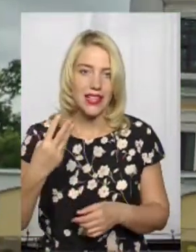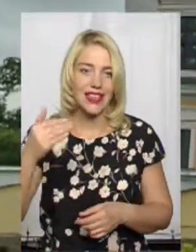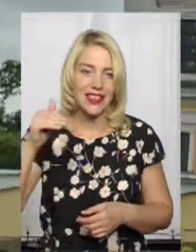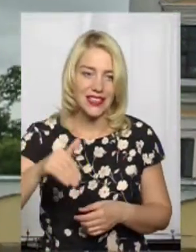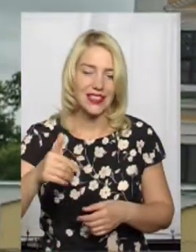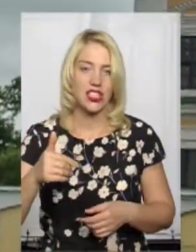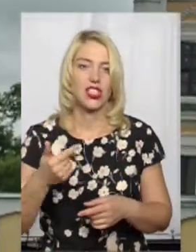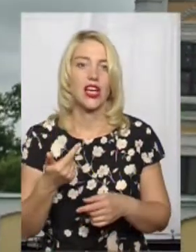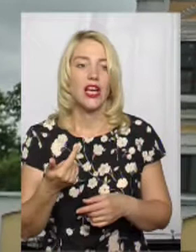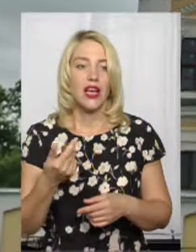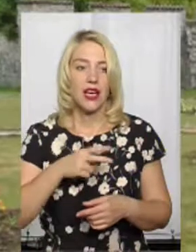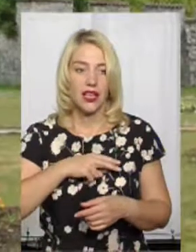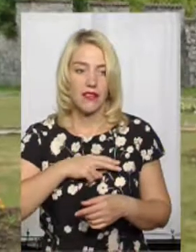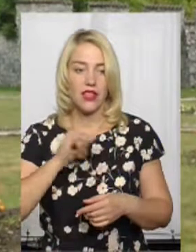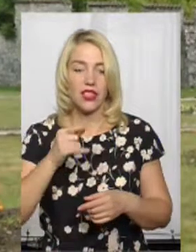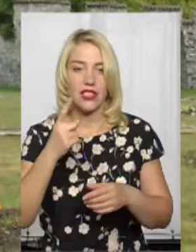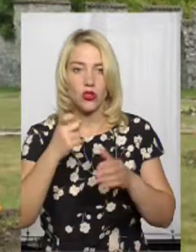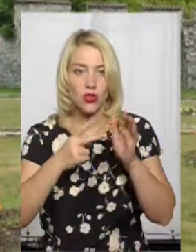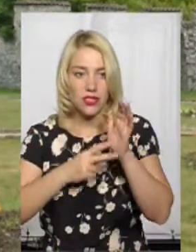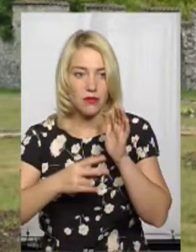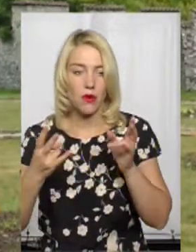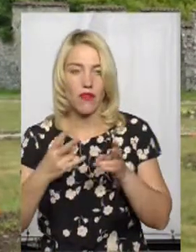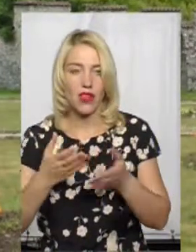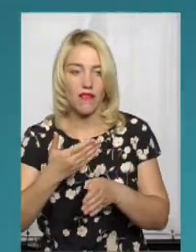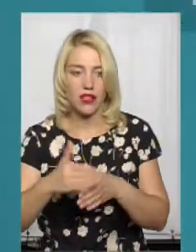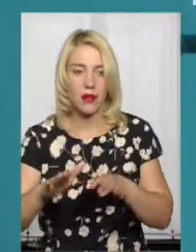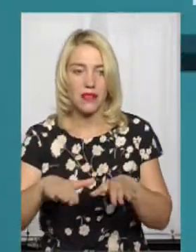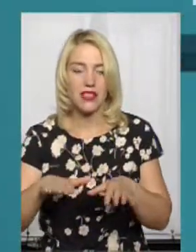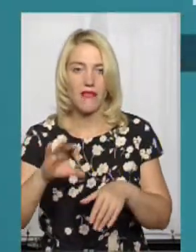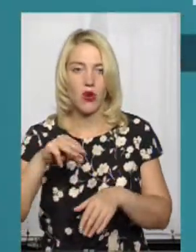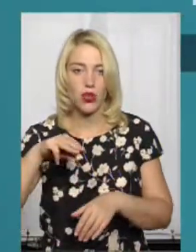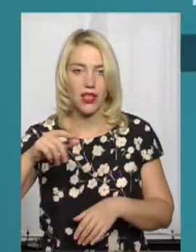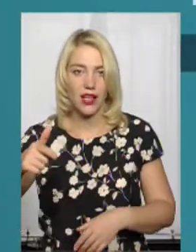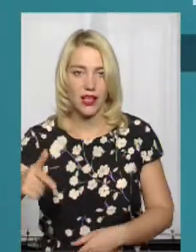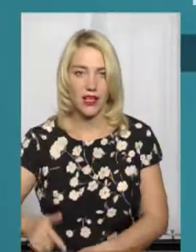умовою конкурсу 107 тисяч має виділити місцева ОТГ, додає Тетяна.